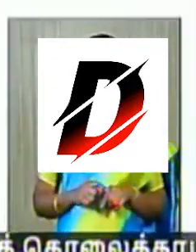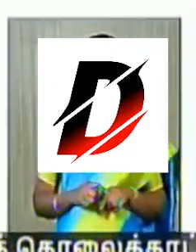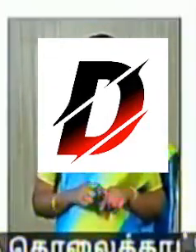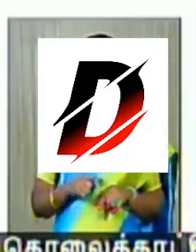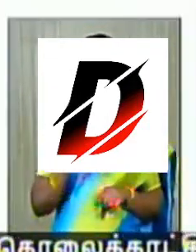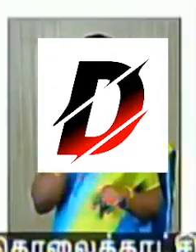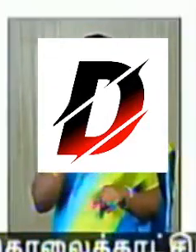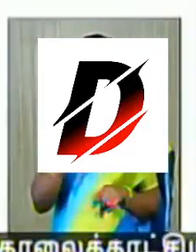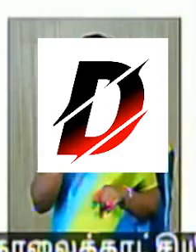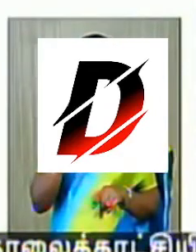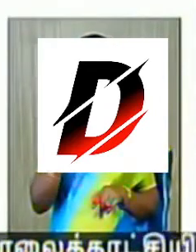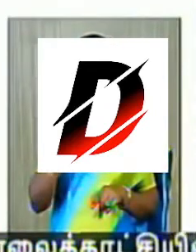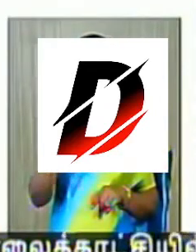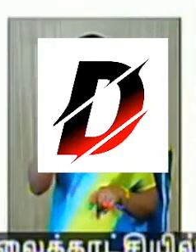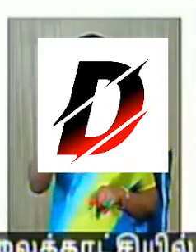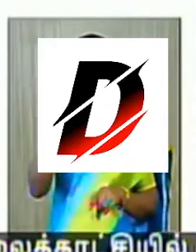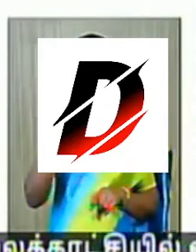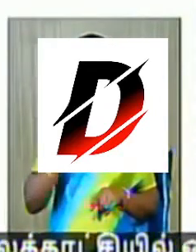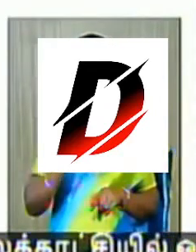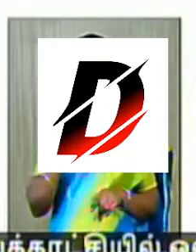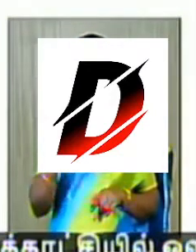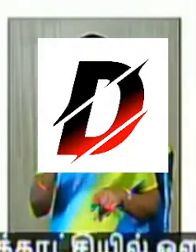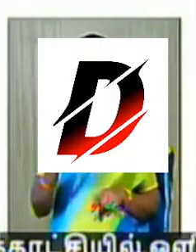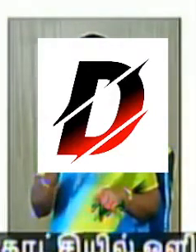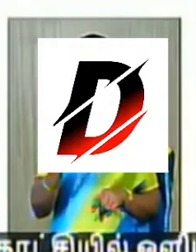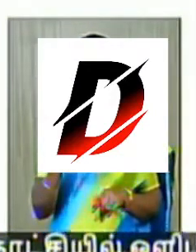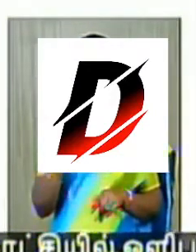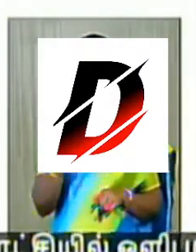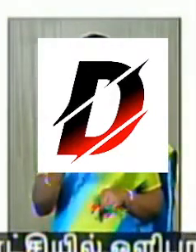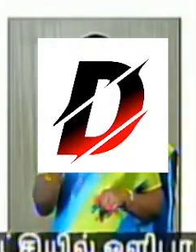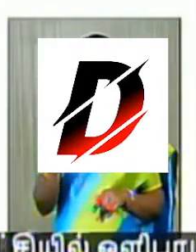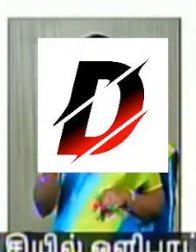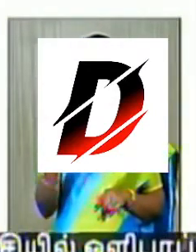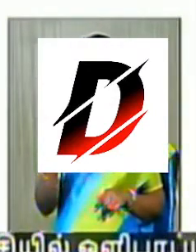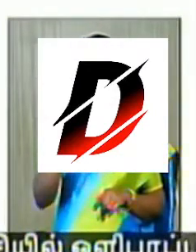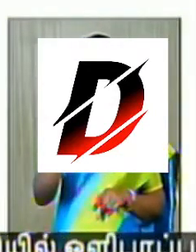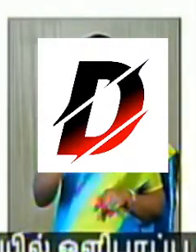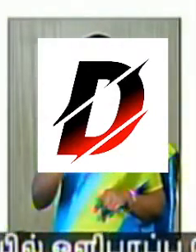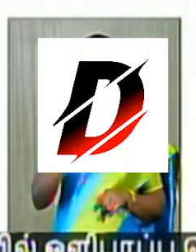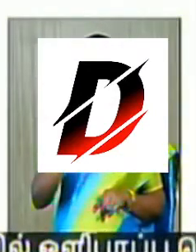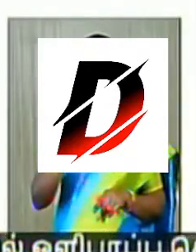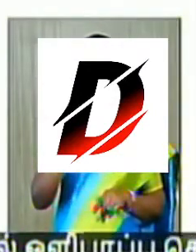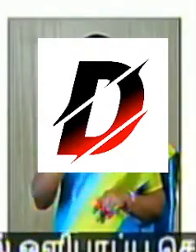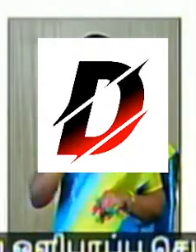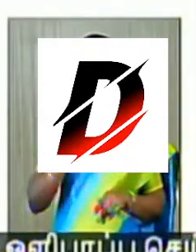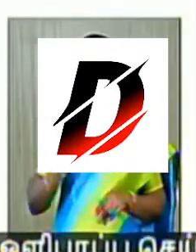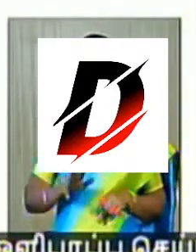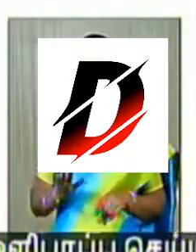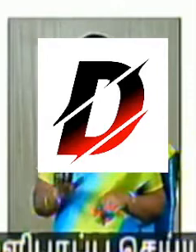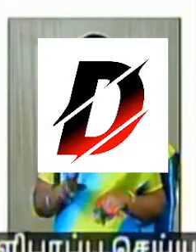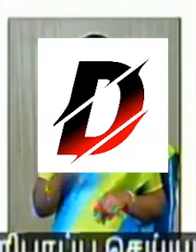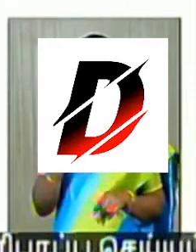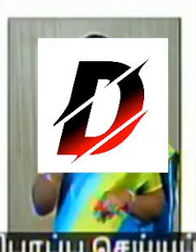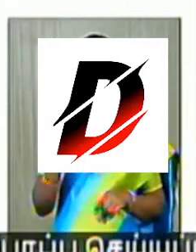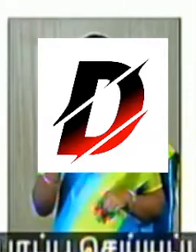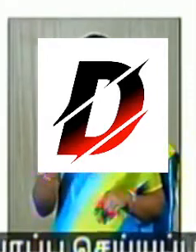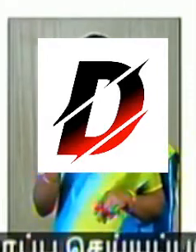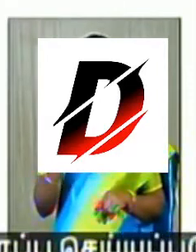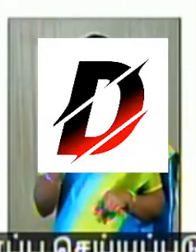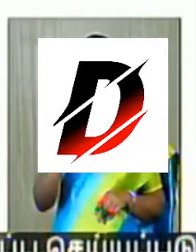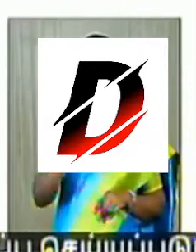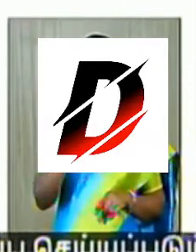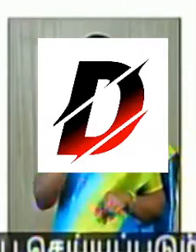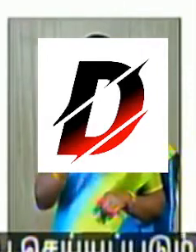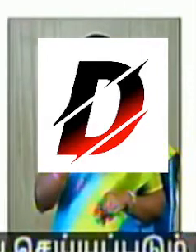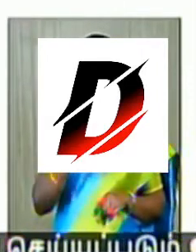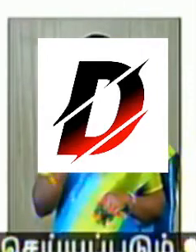விஷயம், 16, -3² 9, -2² 4, -1² 1. இப்படியே நாம் அந்த